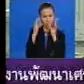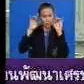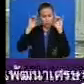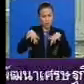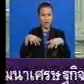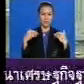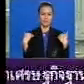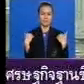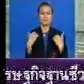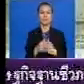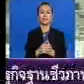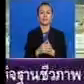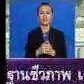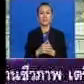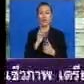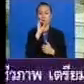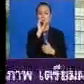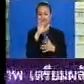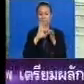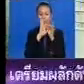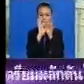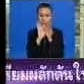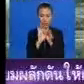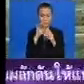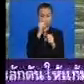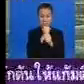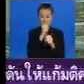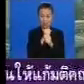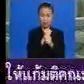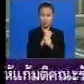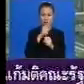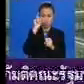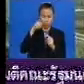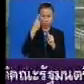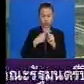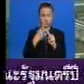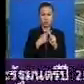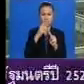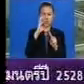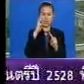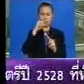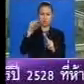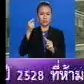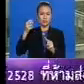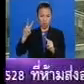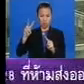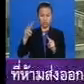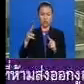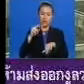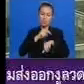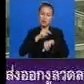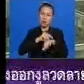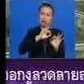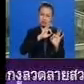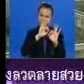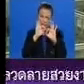รุนแรงนายชายน้อยยอมรับครับว่าขั้นตอนของการปฏิบัติต้องใช้ระยะเวลา 6-12เดือนซึ่งนานเกินไปจึงจะเสอ่าเสนอ